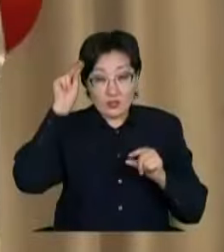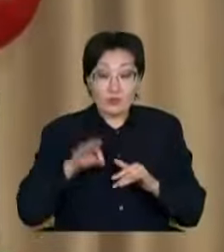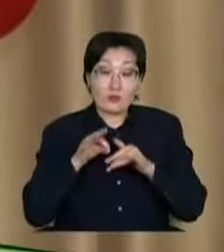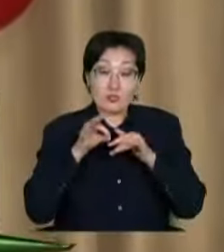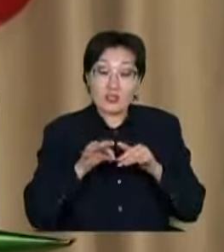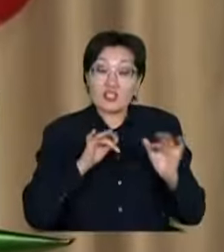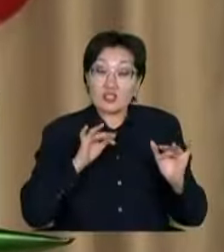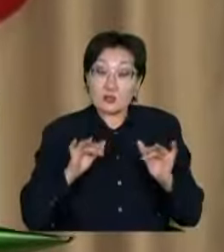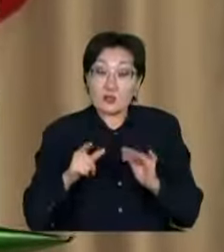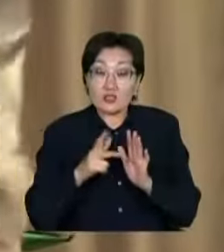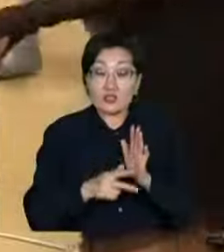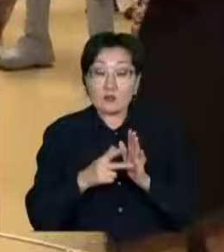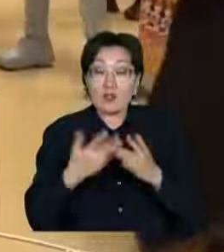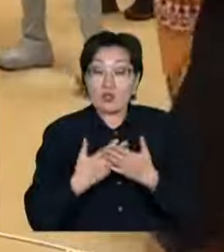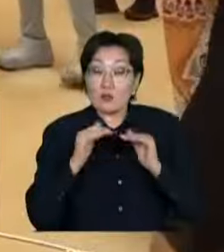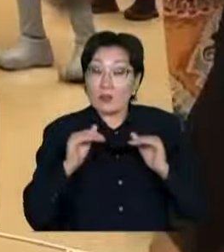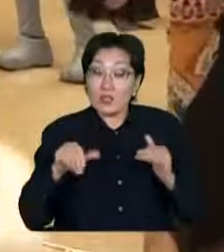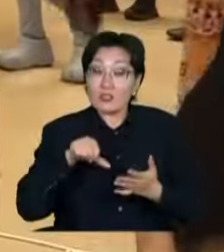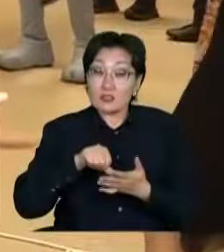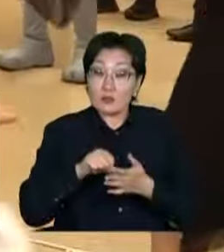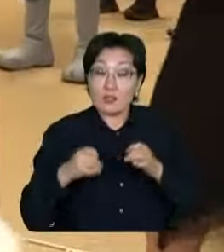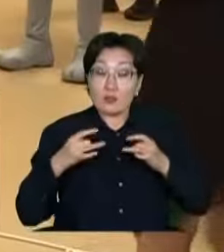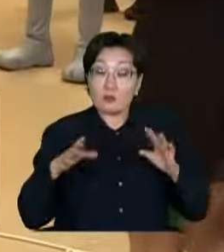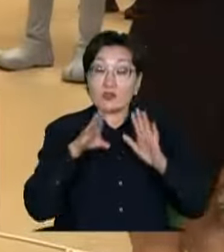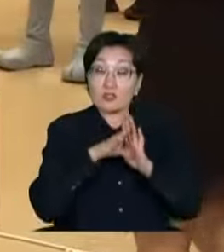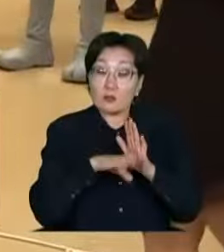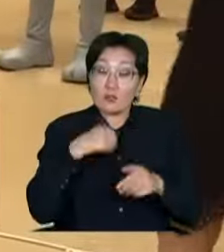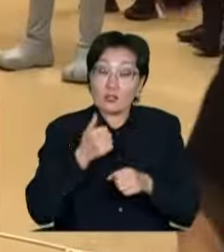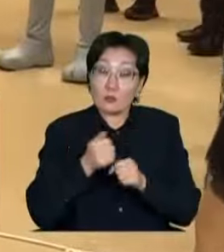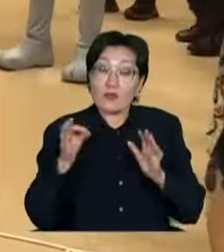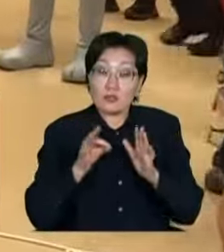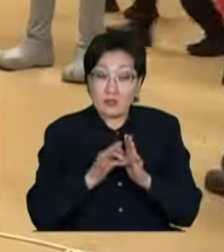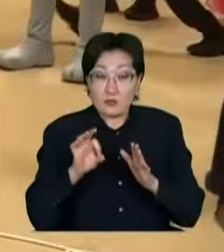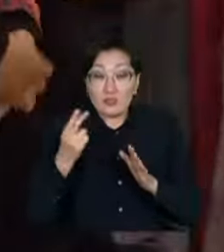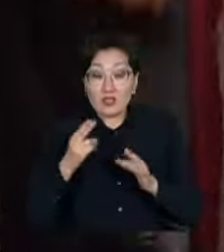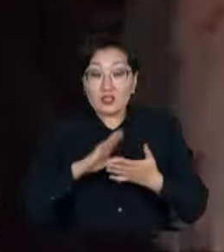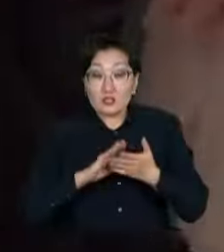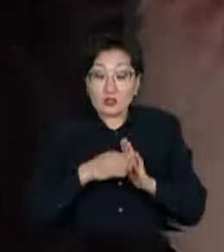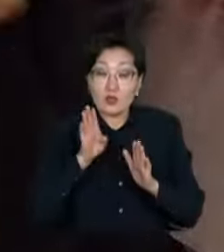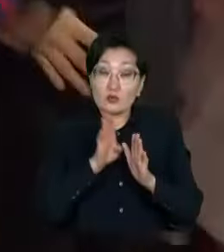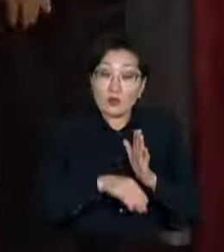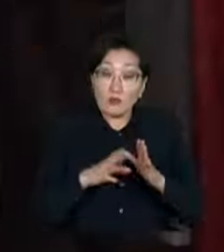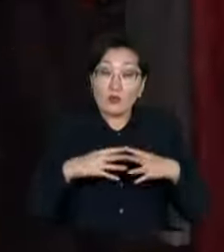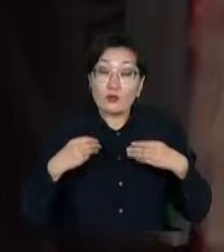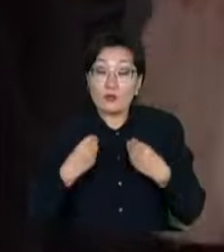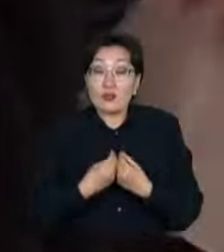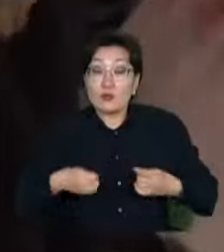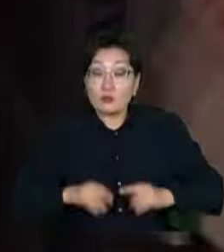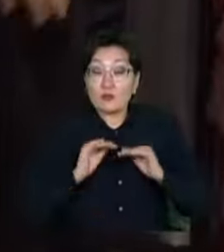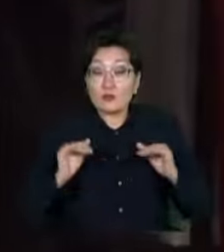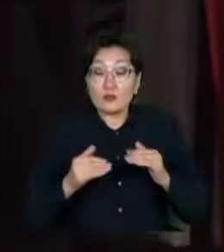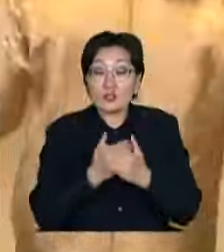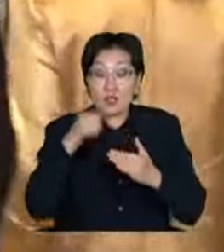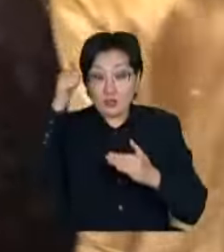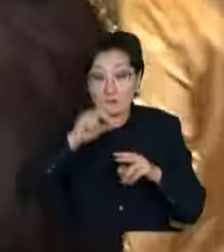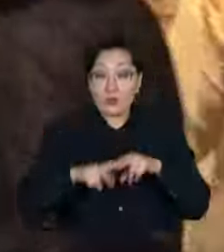ұйымдастырған іс-шараға 80-ге жуық бала қатысты. Мерекелік бағдарламаның басты мақсаты әлеуметтік жағынан осал топтағы балаларға жаңа жылдық көңіл